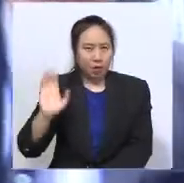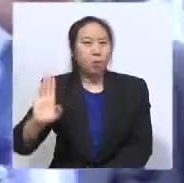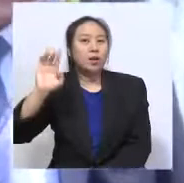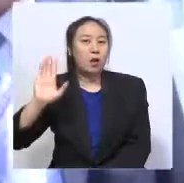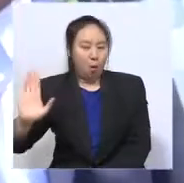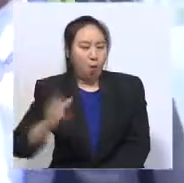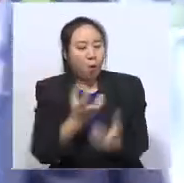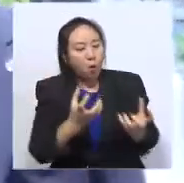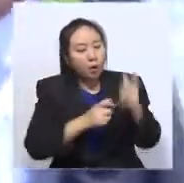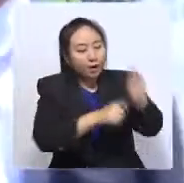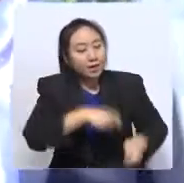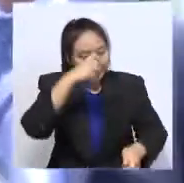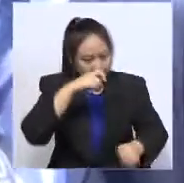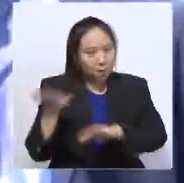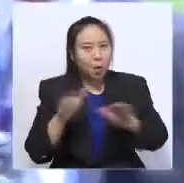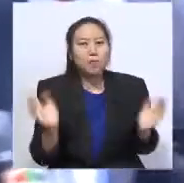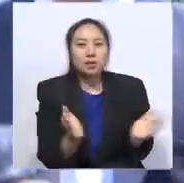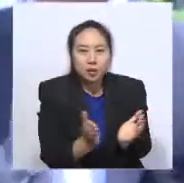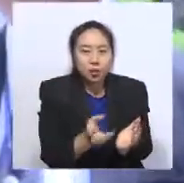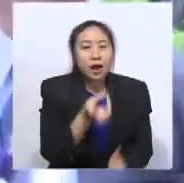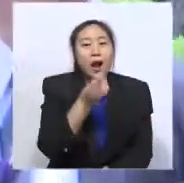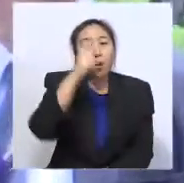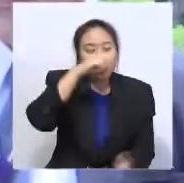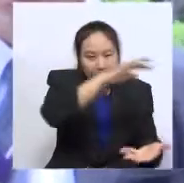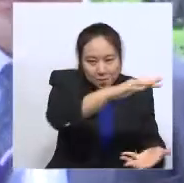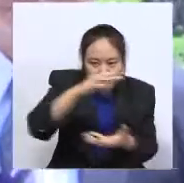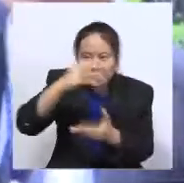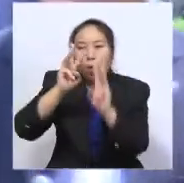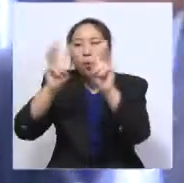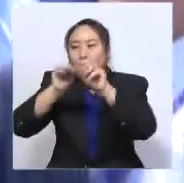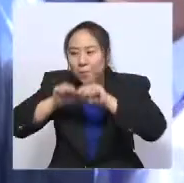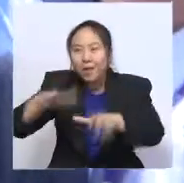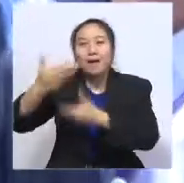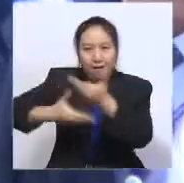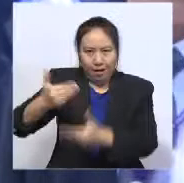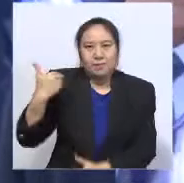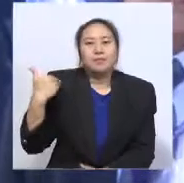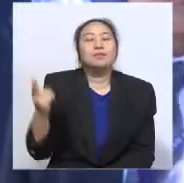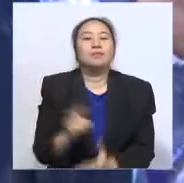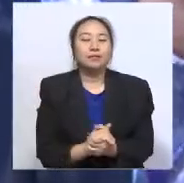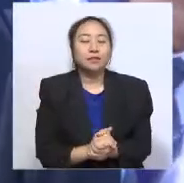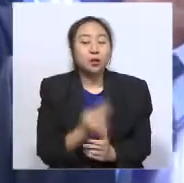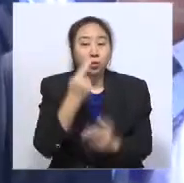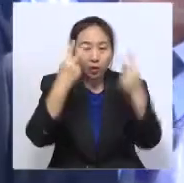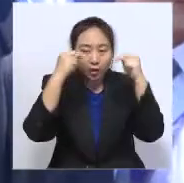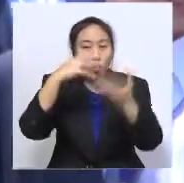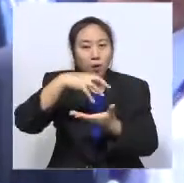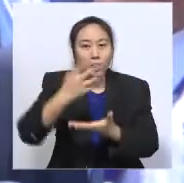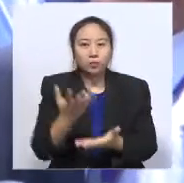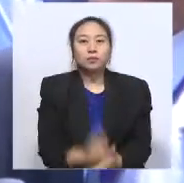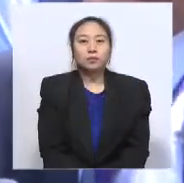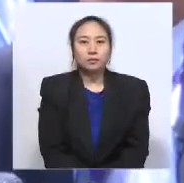ค่ะแล้วก็จะนำข้าวไทยนะคะไปวางจำหน่ายผ่านหน้าเว็บไซต์ของอาลีบาบาด้วยค่ะไปฟังเสียงพลเอกประยุทธ์กัน